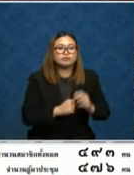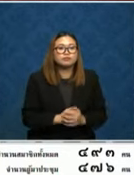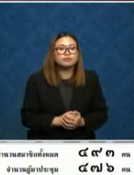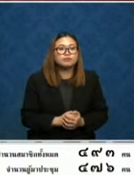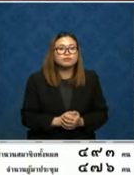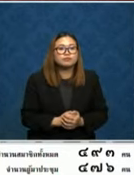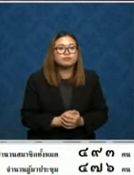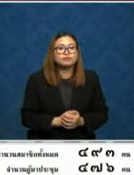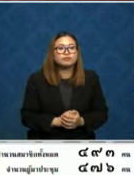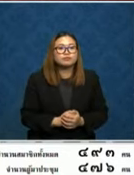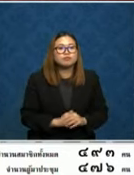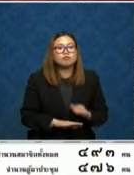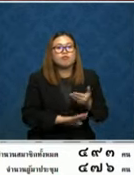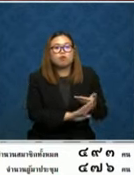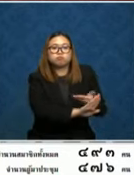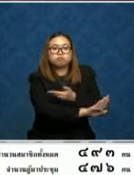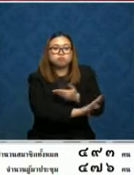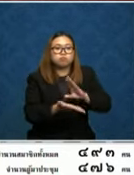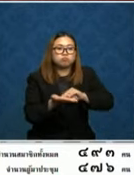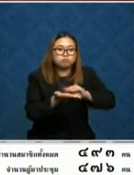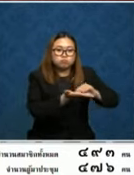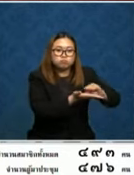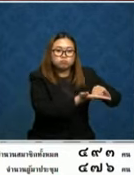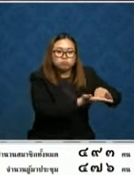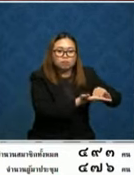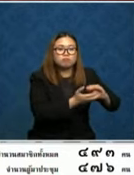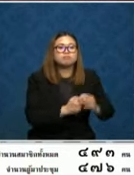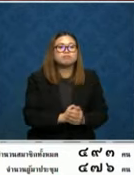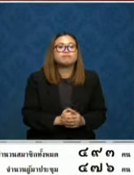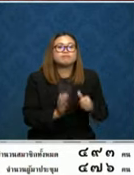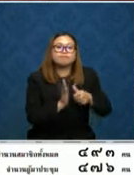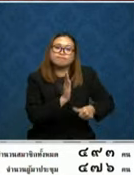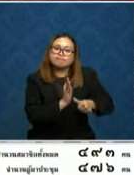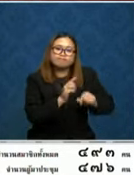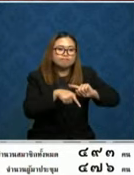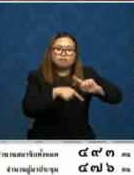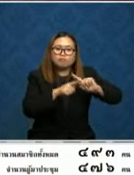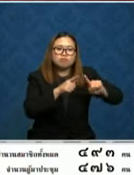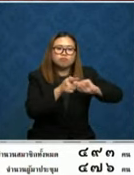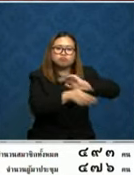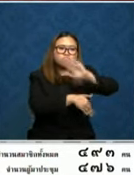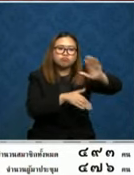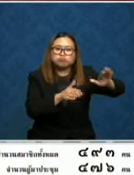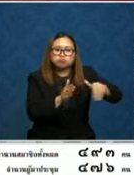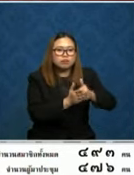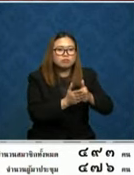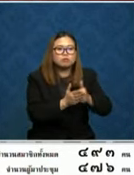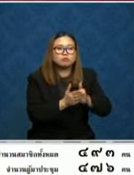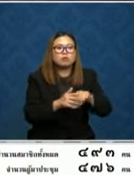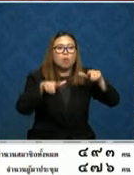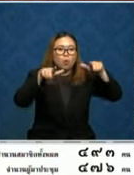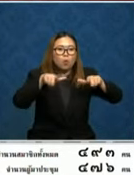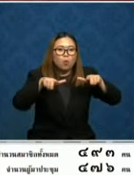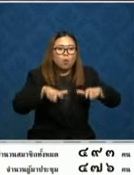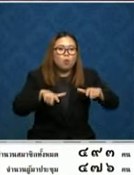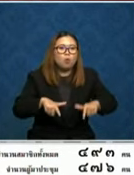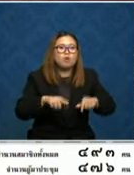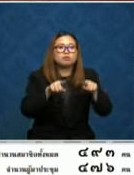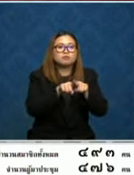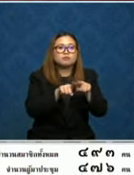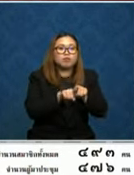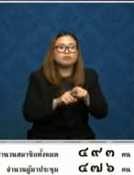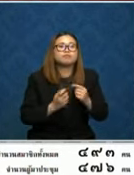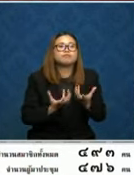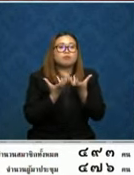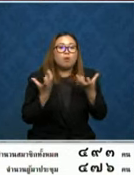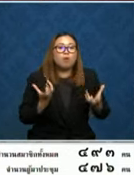ช่นเดียวกันครับในการจัดเก็บแทนหน่วยงานอื่นอย่างสัมปากรสรรพสามิตก็ลดลงเช่นกันนะครับก็เกิดจากการปัญหาการลักลอบนำเข้าสินค้า